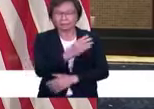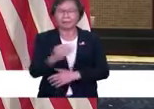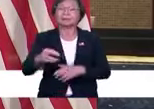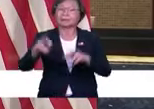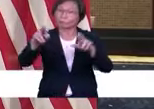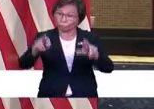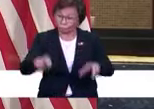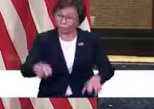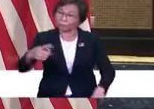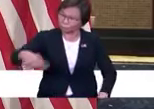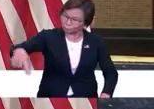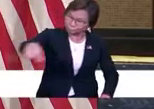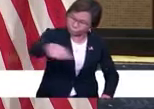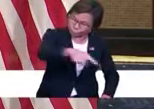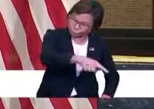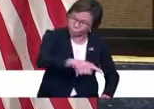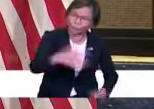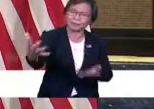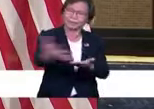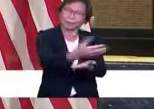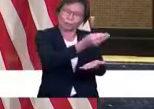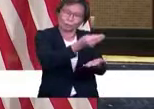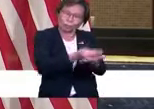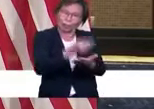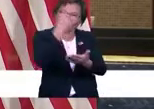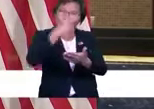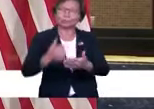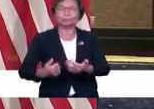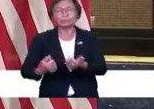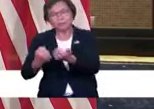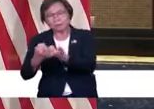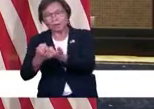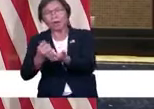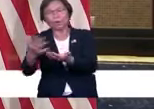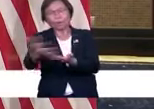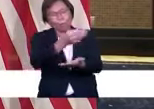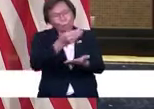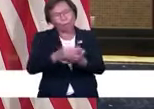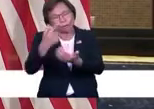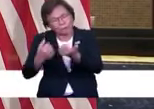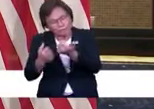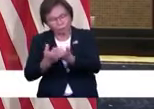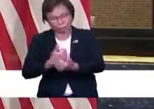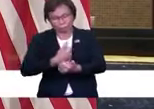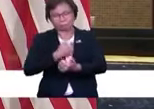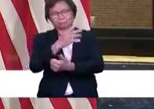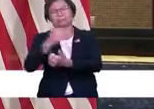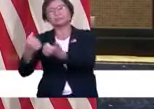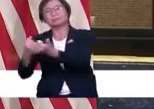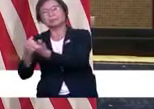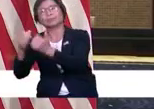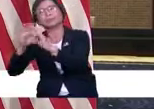rakyat dapat menjaga pendapatan untuk menjaga diri dan keluarga